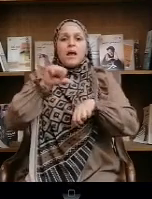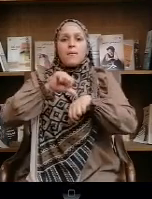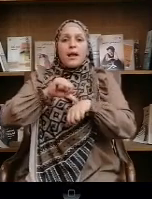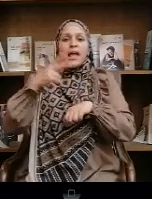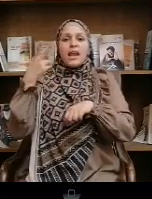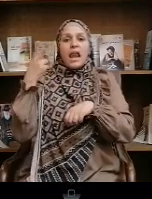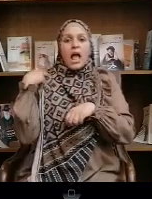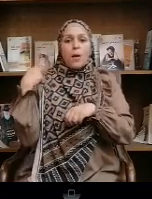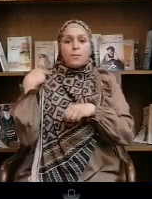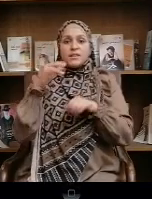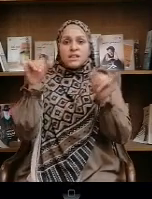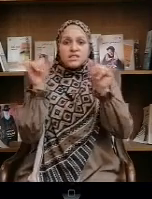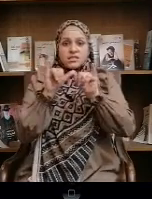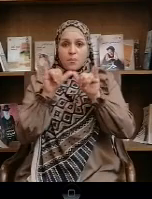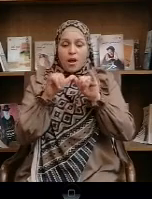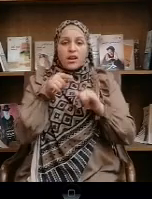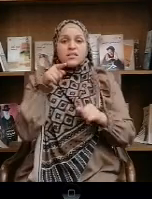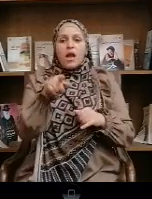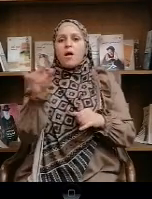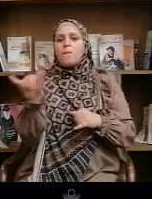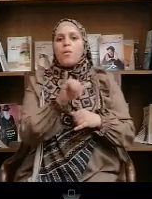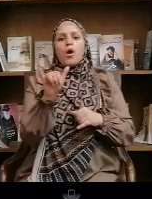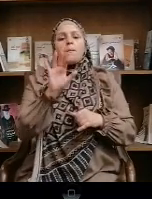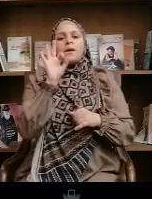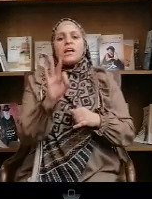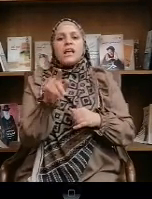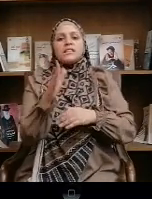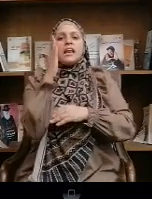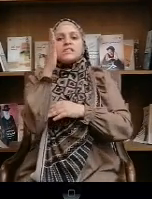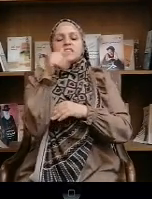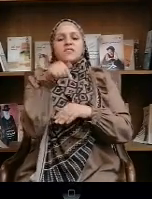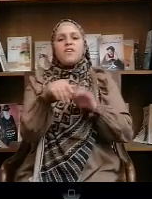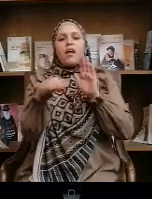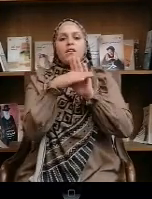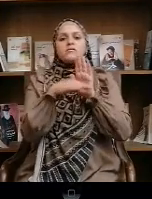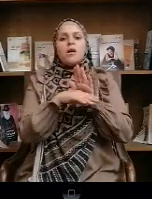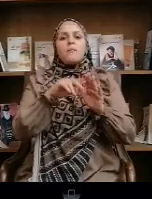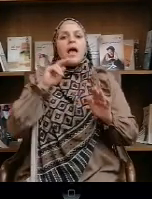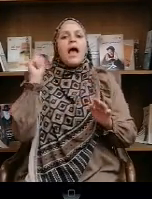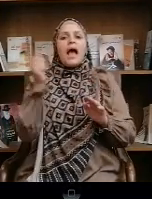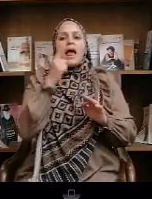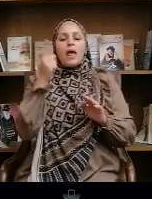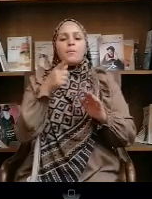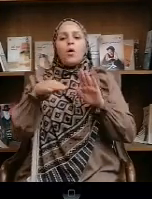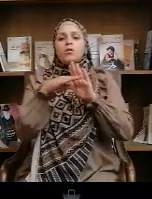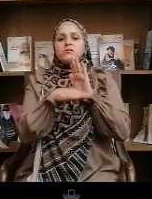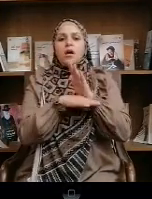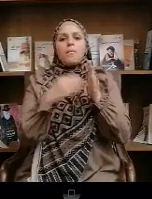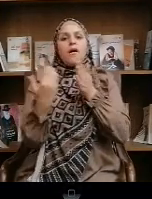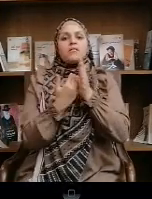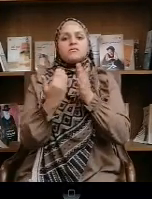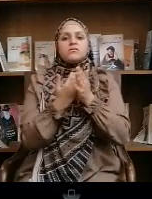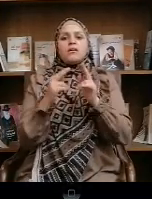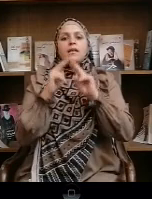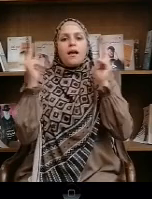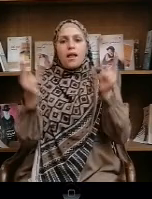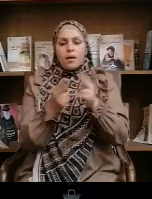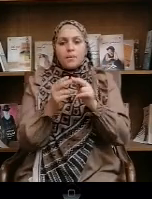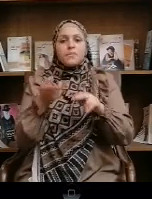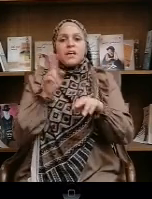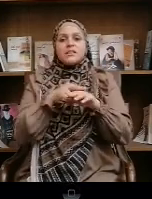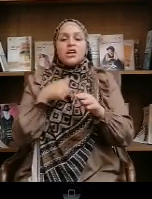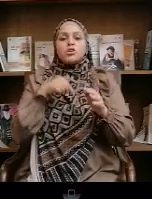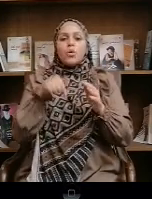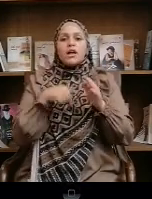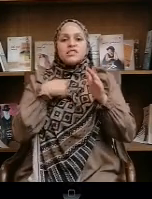السيبراني هو احد اهم المقومات في النظام العالمي وبالاخص النظام الاقتصادي العالمي النهارده